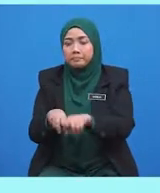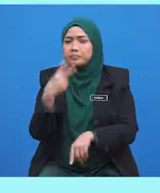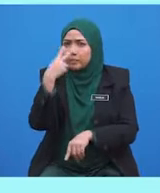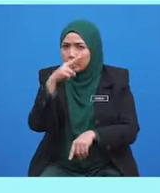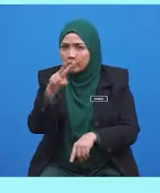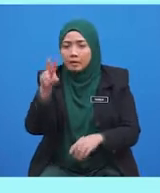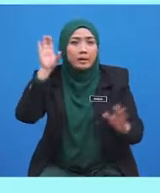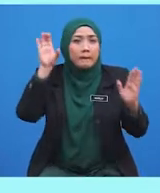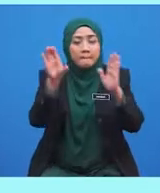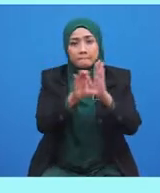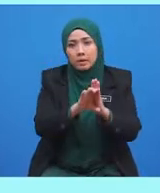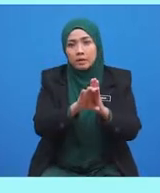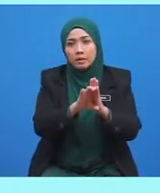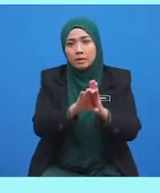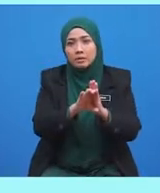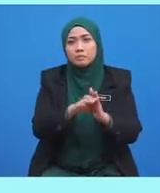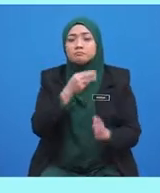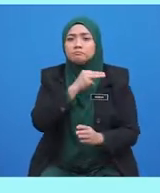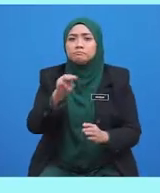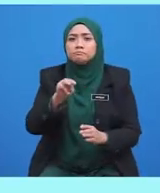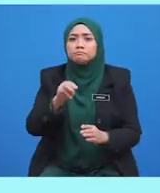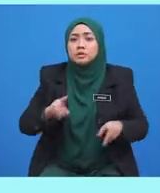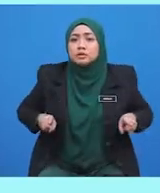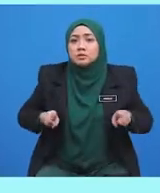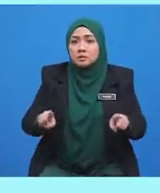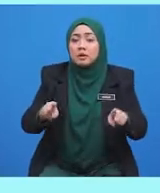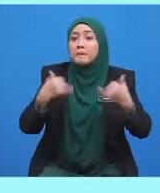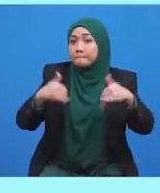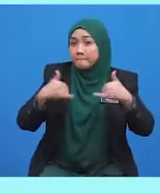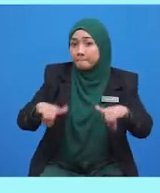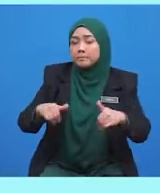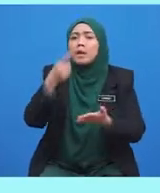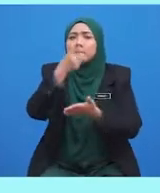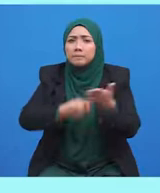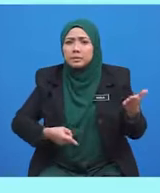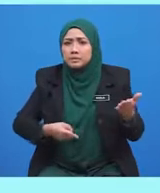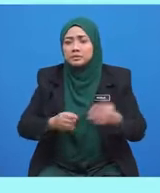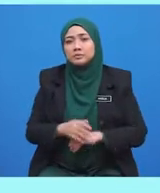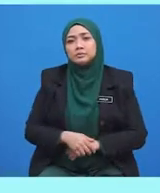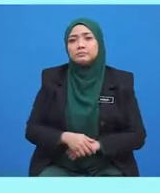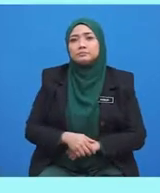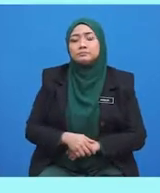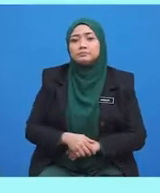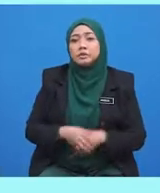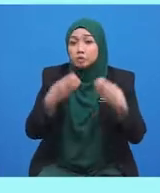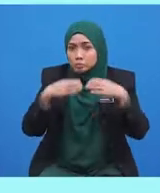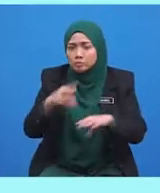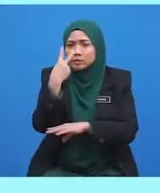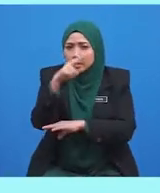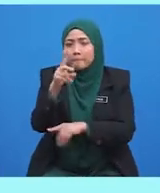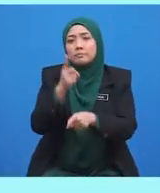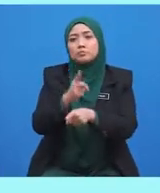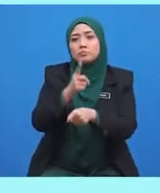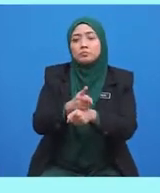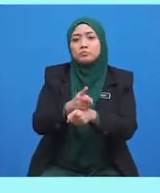Perhatikan, mereka sedang main apa? Cuba perhatikan betul-betul.